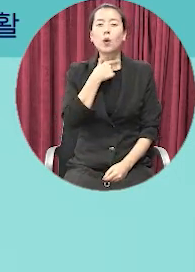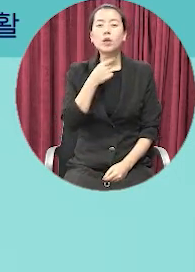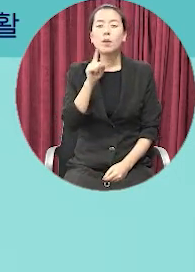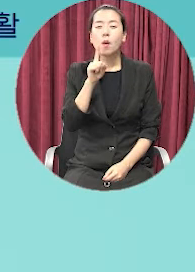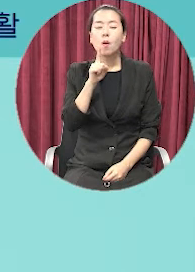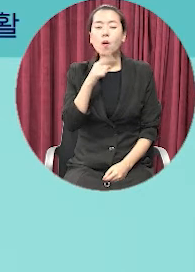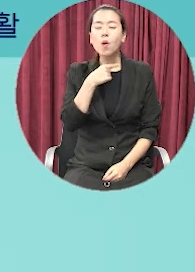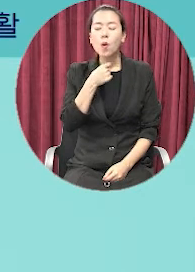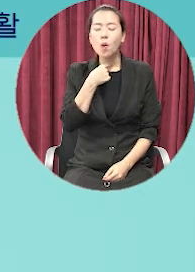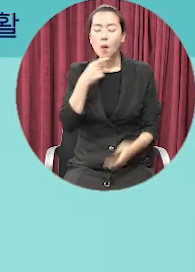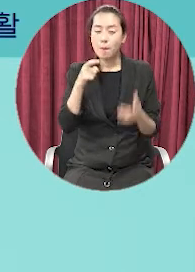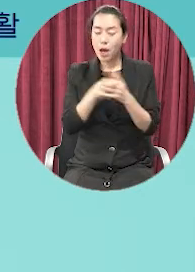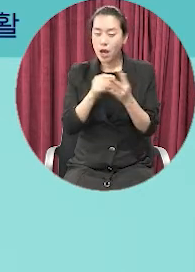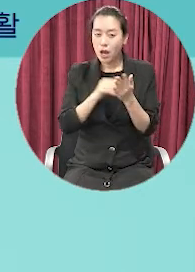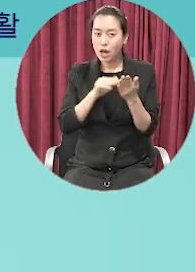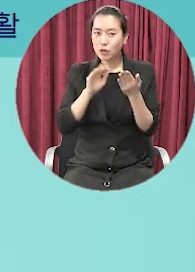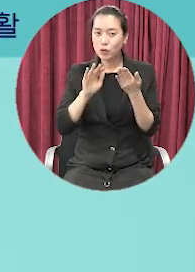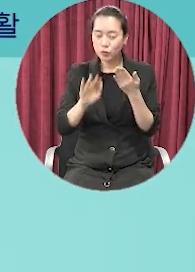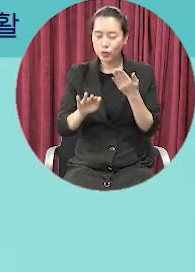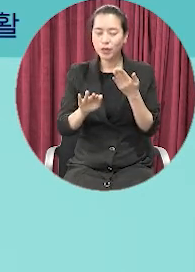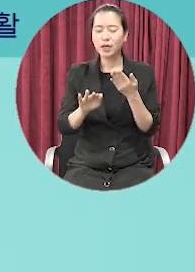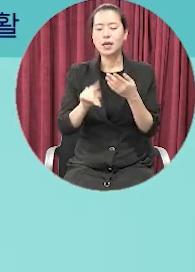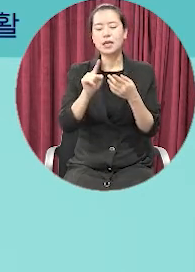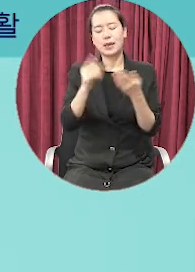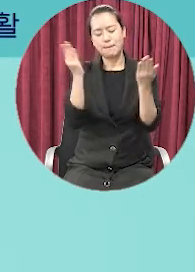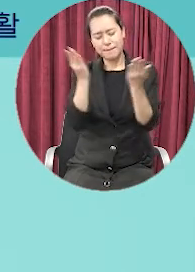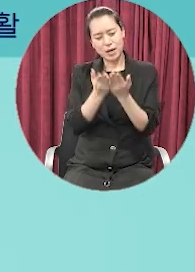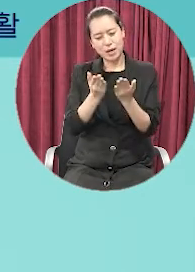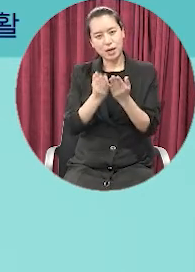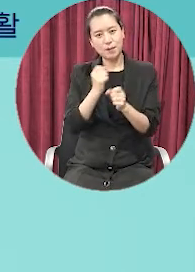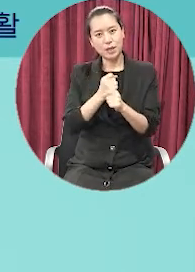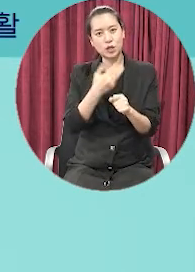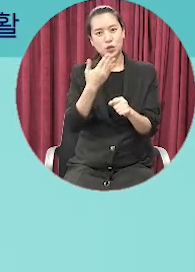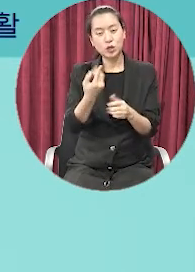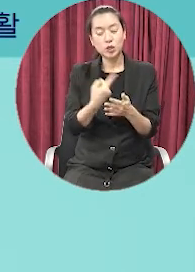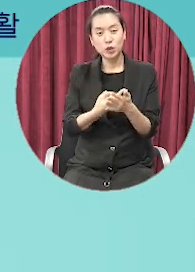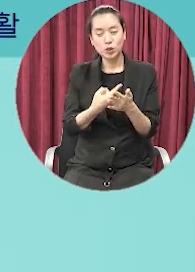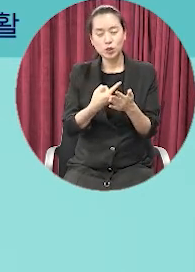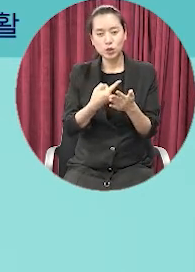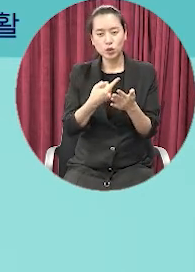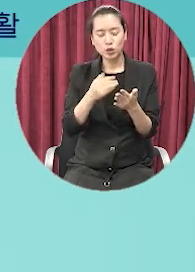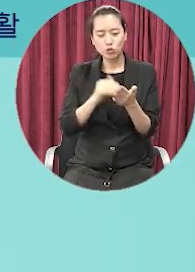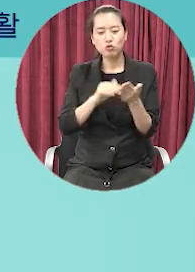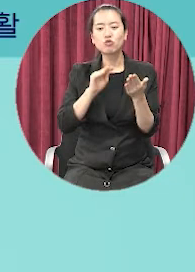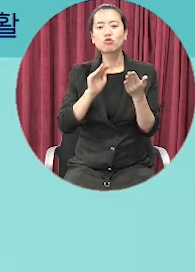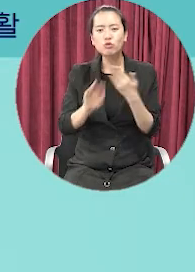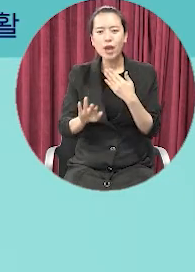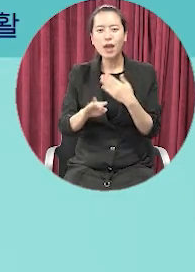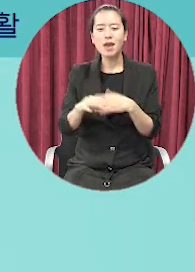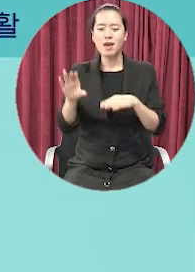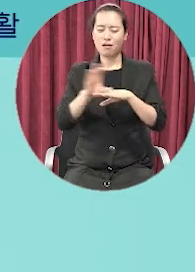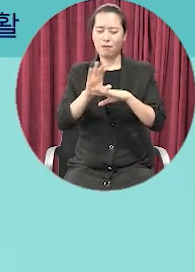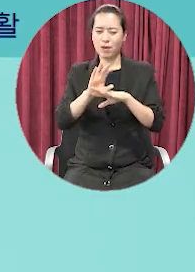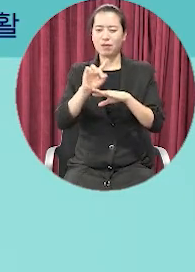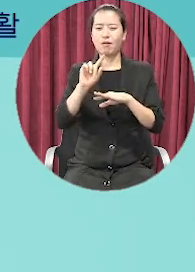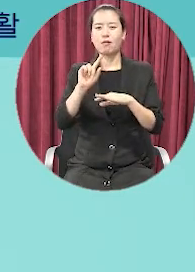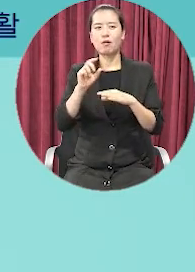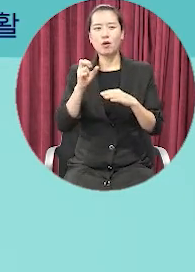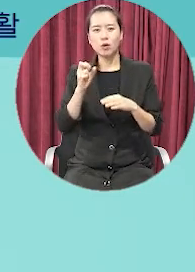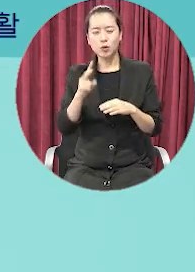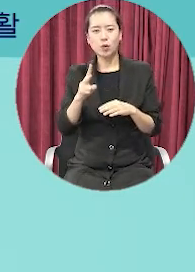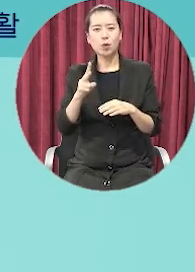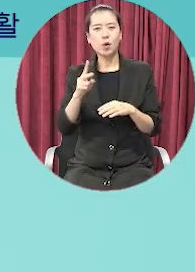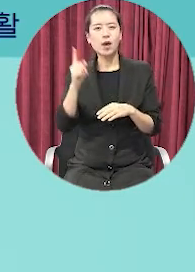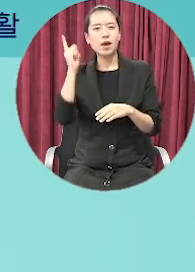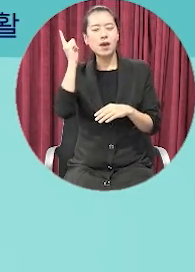이런 정보를 제공하고 중재를 하기 위해서는 어떤 플랫폼이 있어서 거기서 제공되는 게 좋겠다는 생각에서 이런 플랫폼을 개발하는